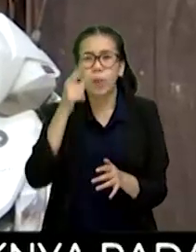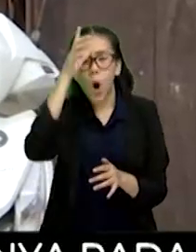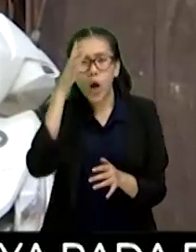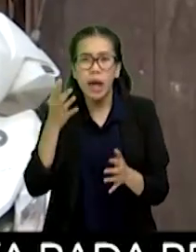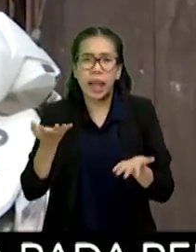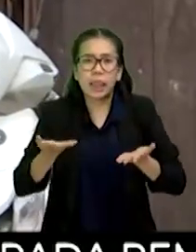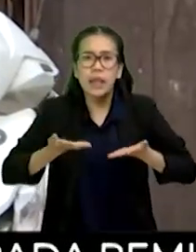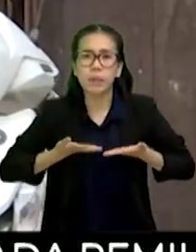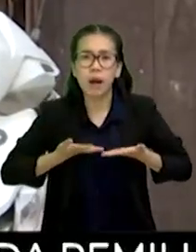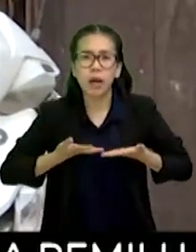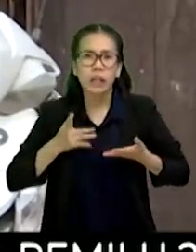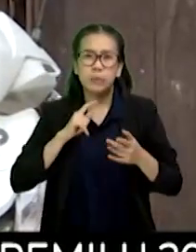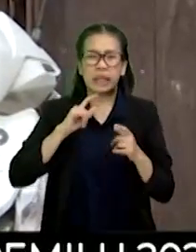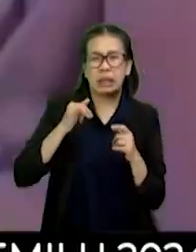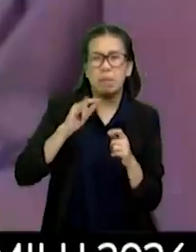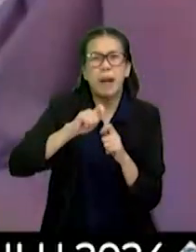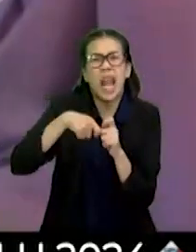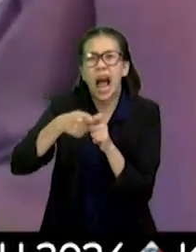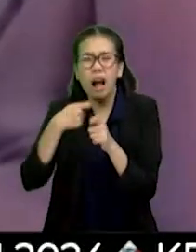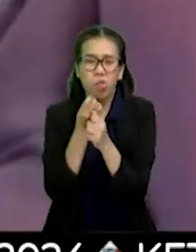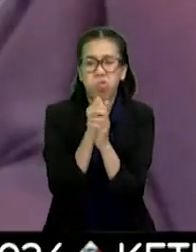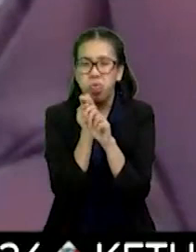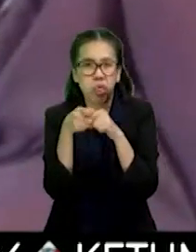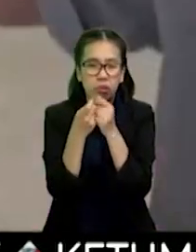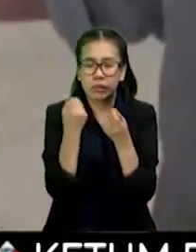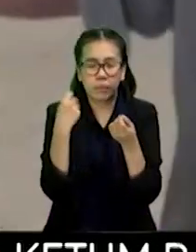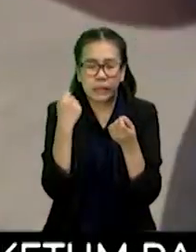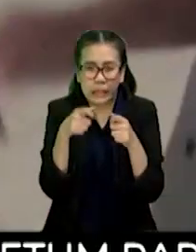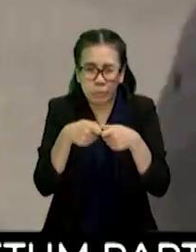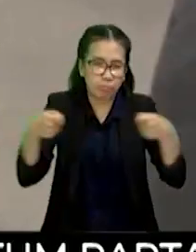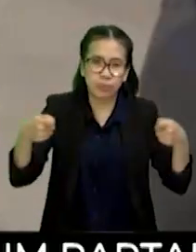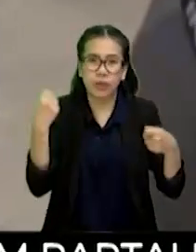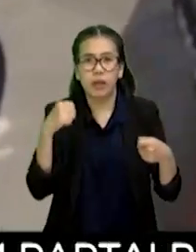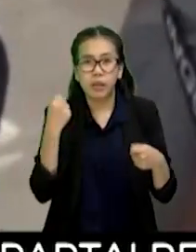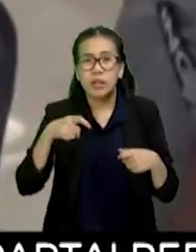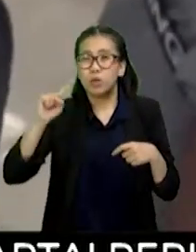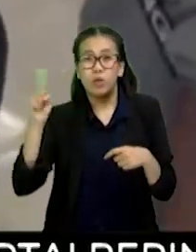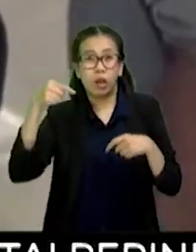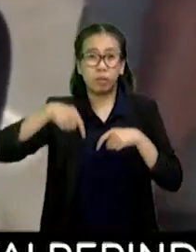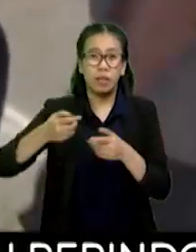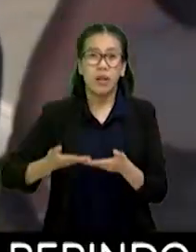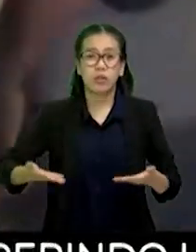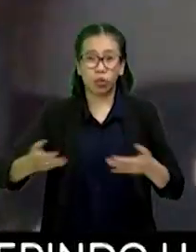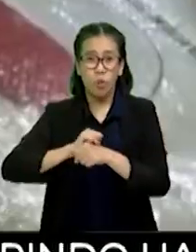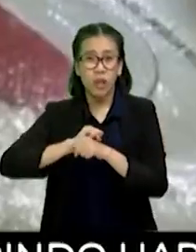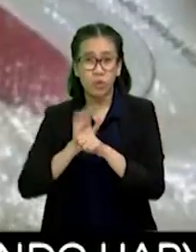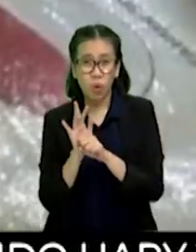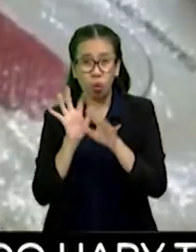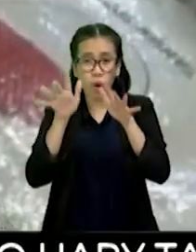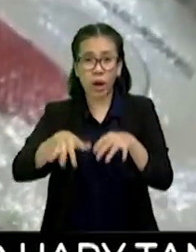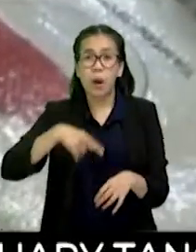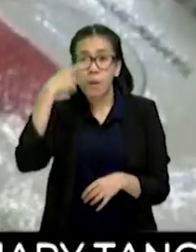serupa benang Pusuk yang sulit diuraikan terlebih pemerintah selama pandemic of Midnight in telah menggelontorkan dana